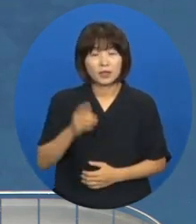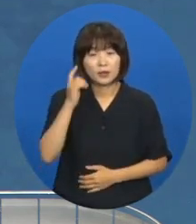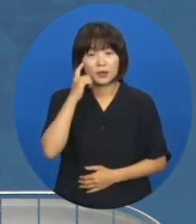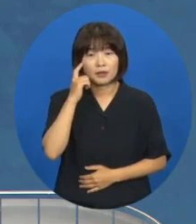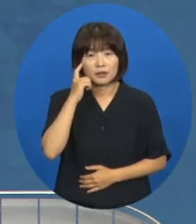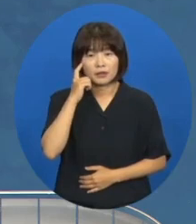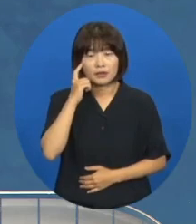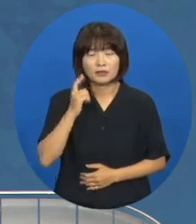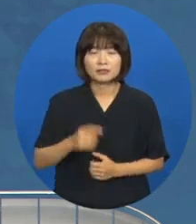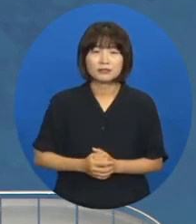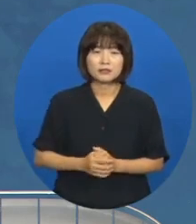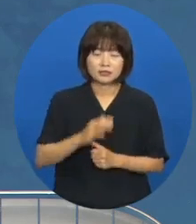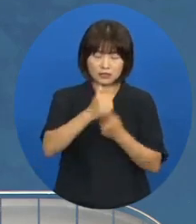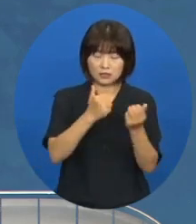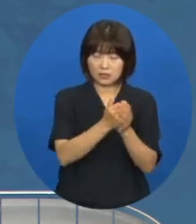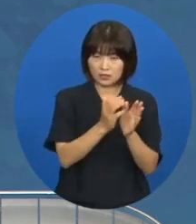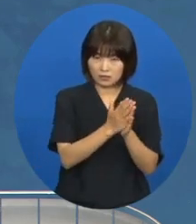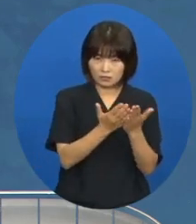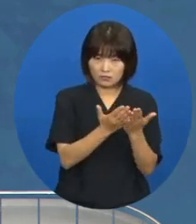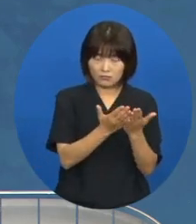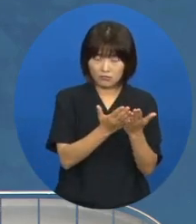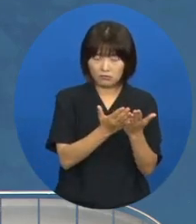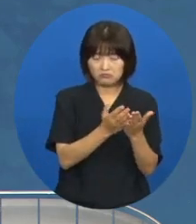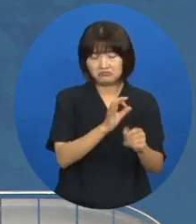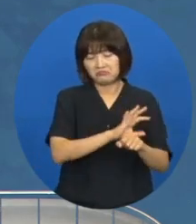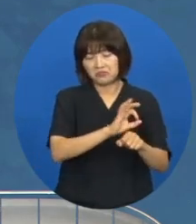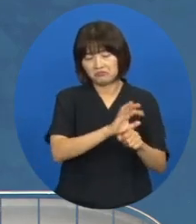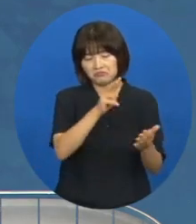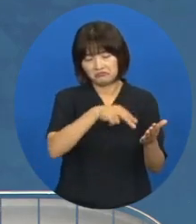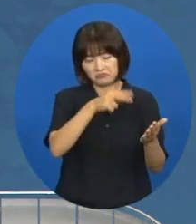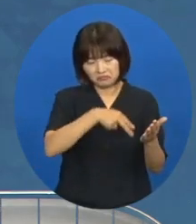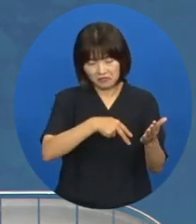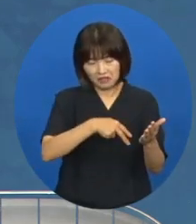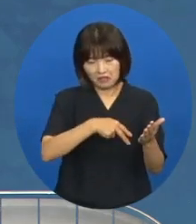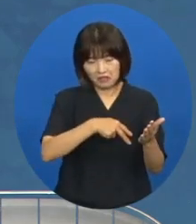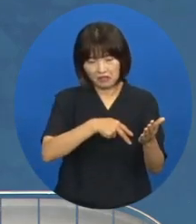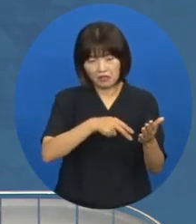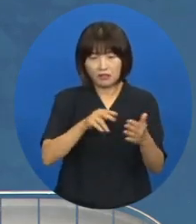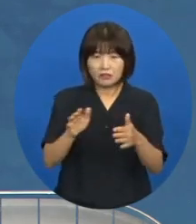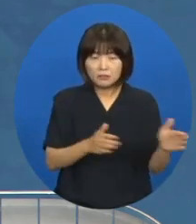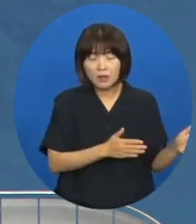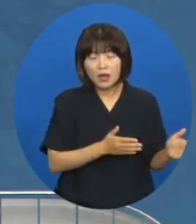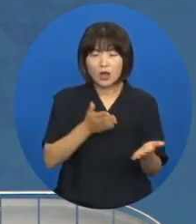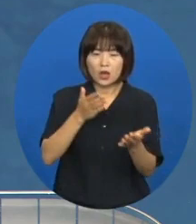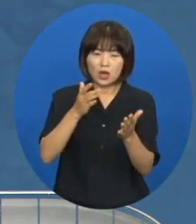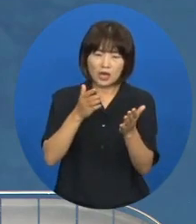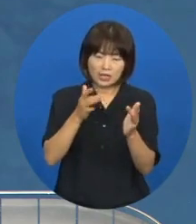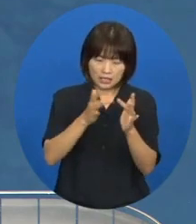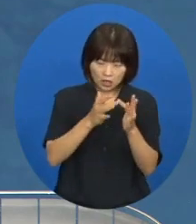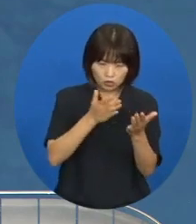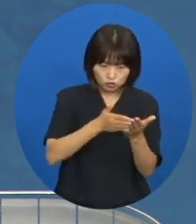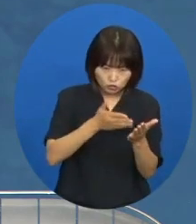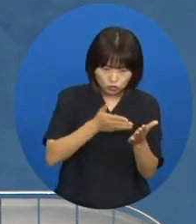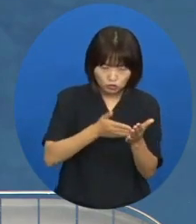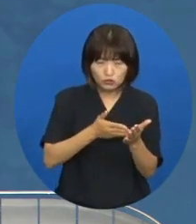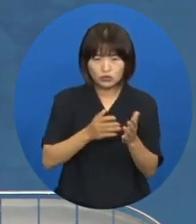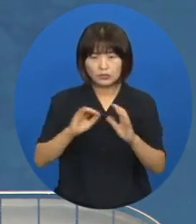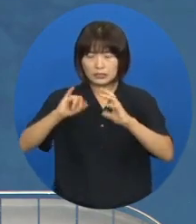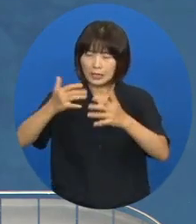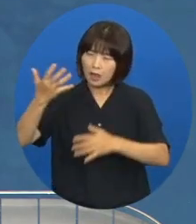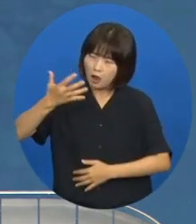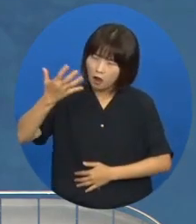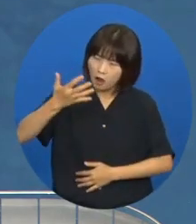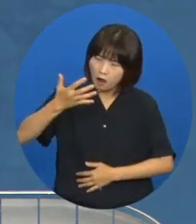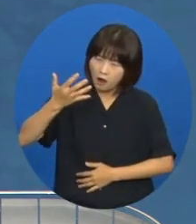그러냐? 성경은 그렇게 하면서 뉴스 보는, 인터넷 뉴스를 보는, 세상의 영상